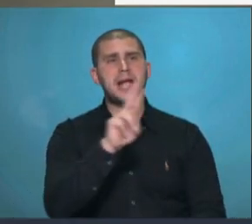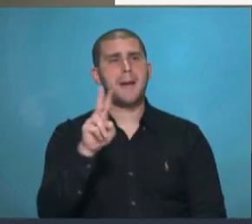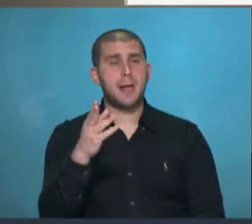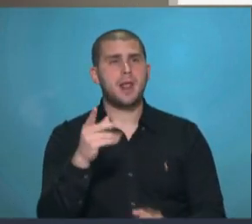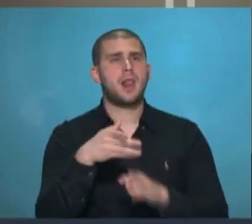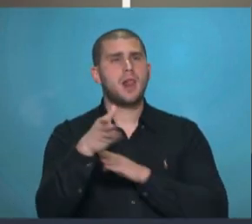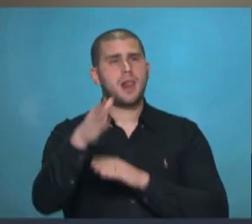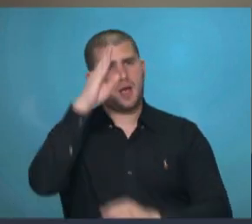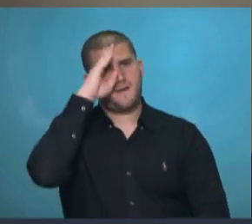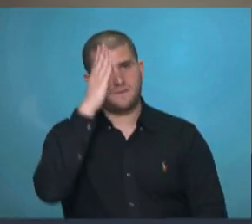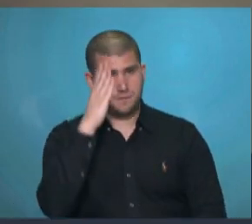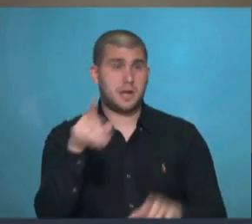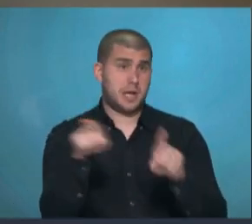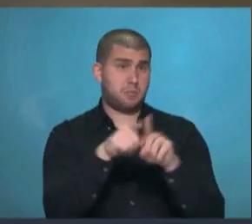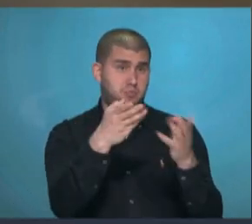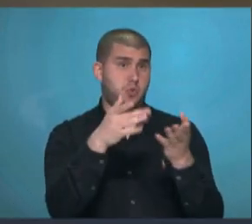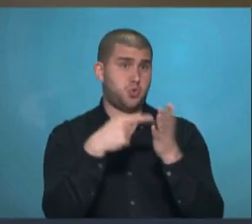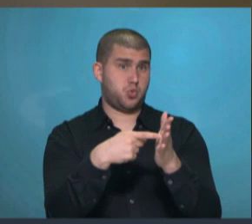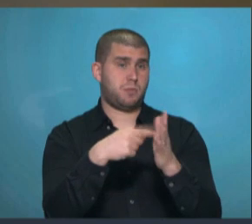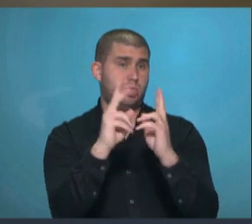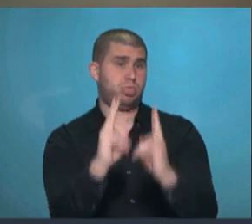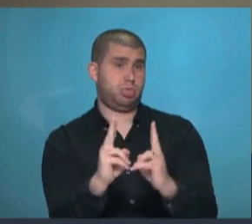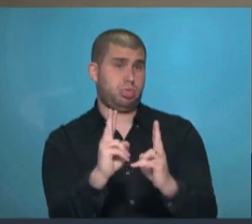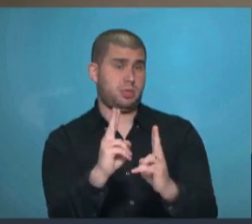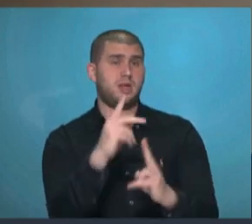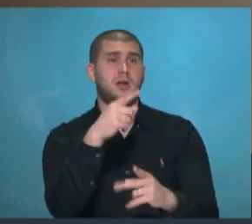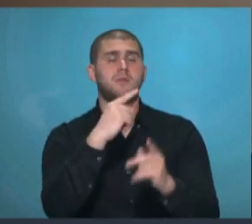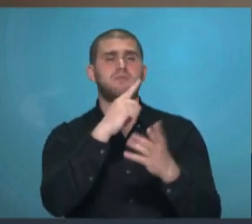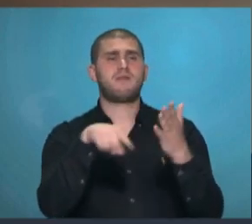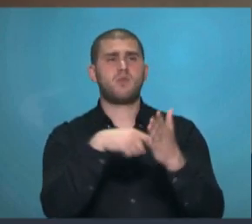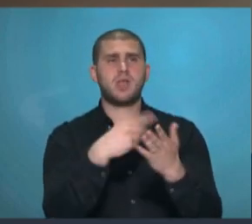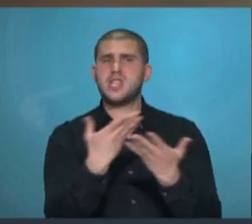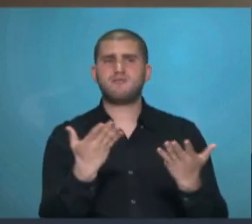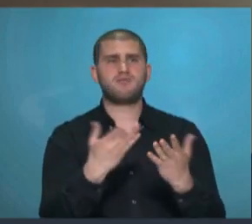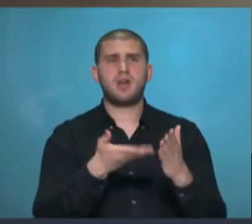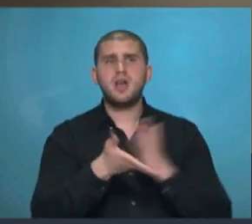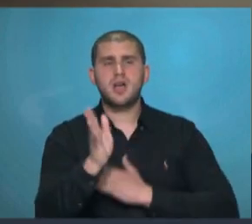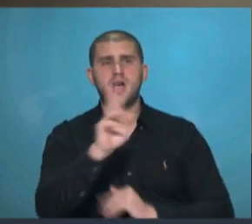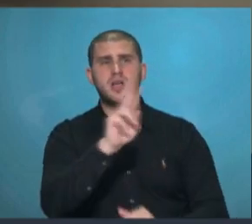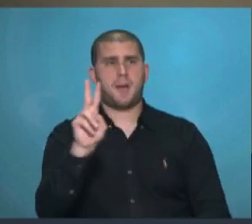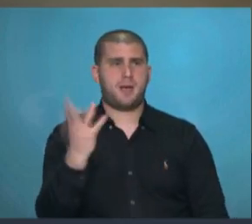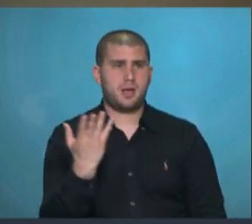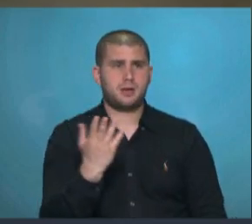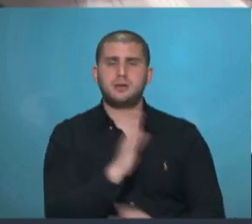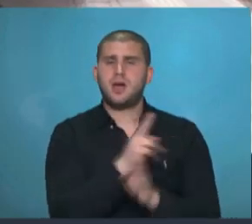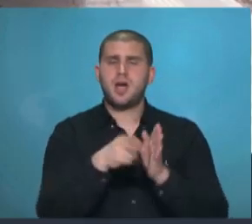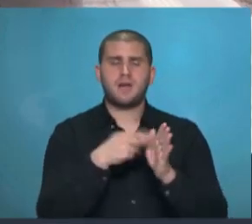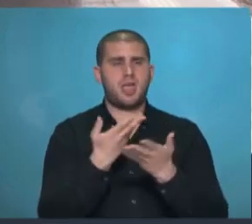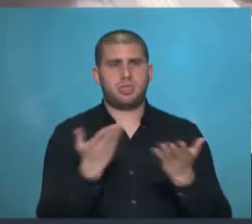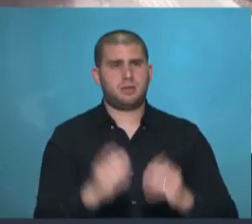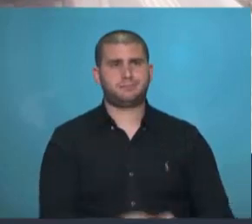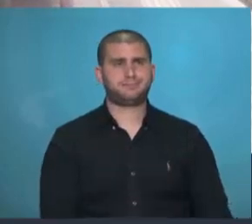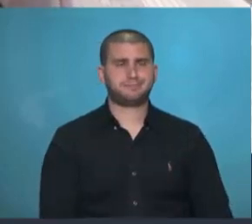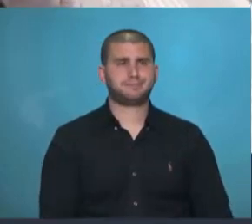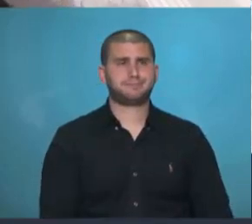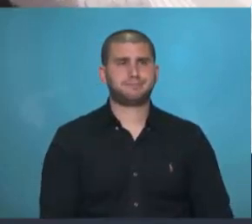לכיוון חיפה, כמו זו למשל, ושהקו בוטל ושאני דרך לצאת בעצם לכרמיאל באמצעות רכבת.